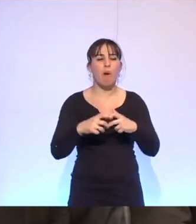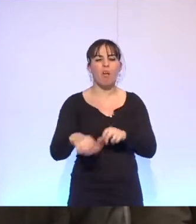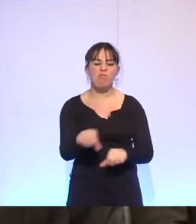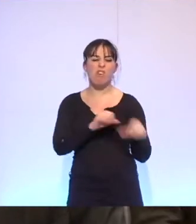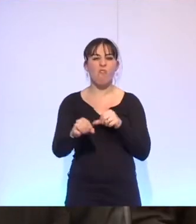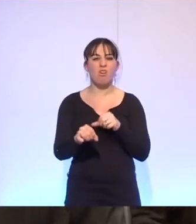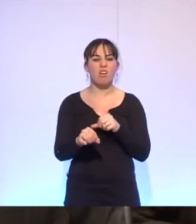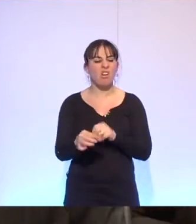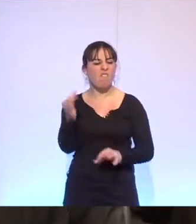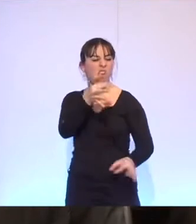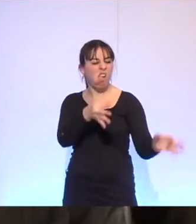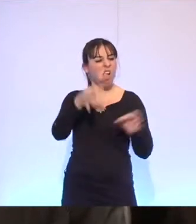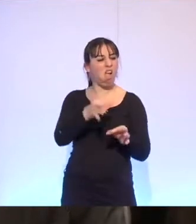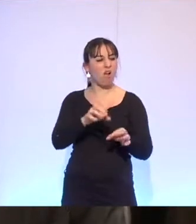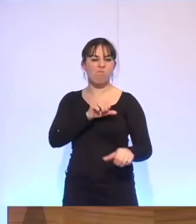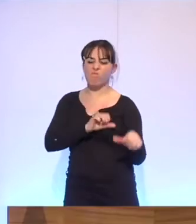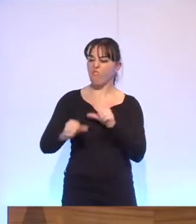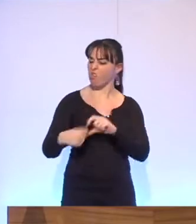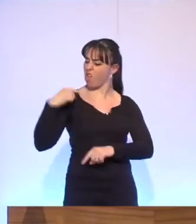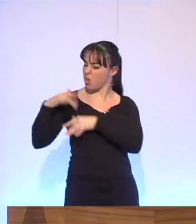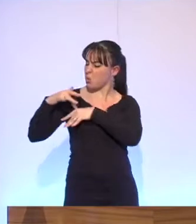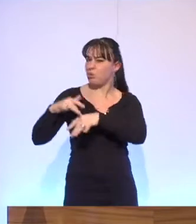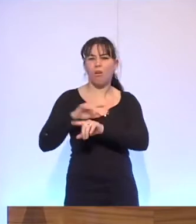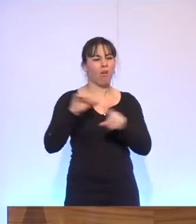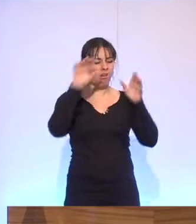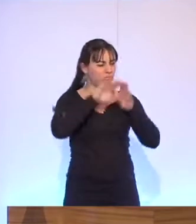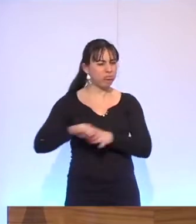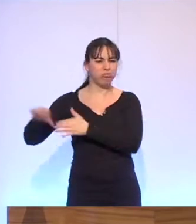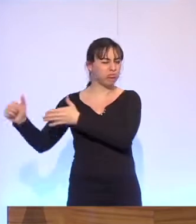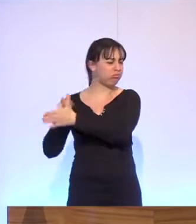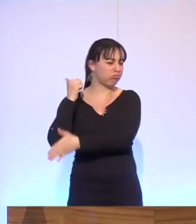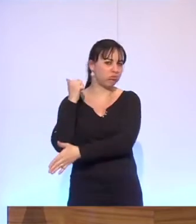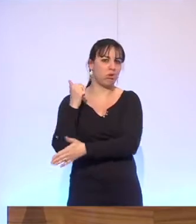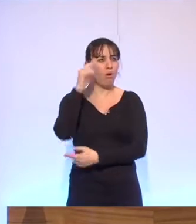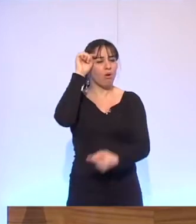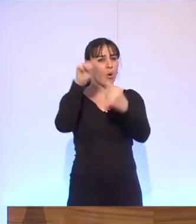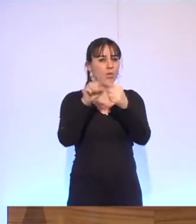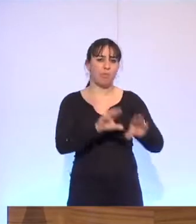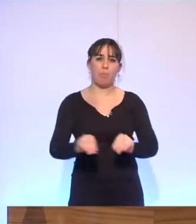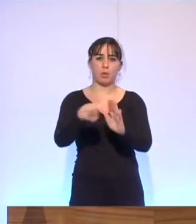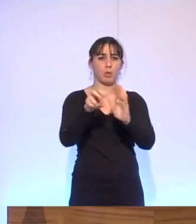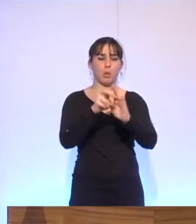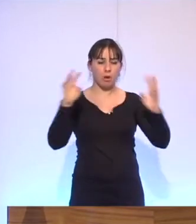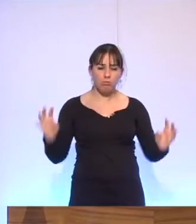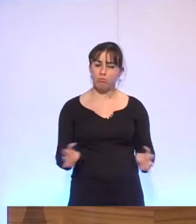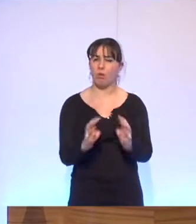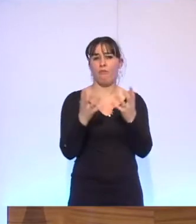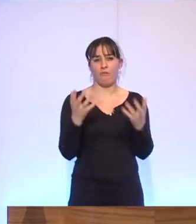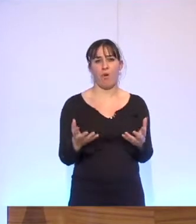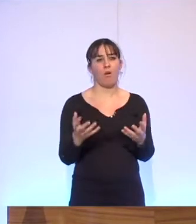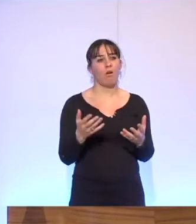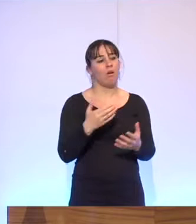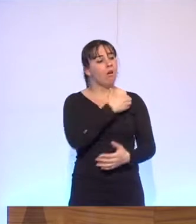qui serait malvenu. Nous le ferons auprès des Grenoblois, évidemment, dans le même état d'esprit. Enfin, monsieur le maire et mes chers